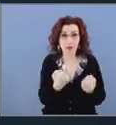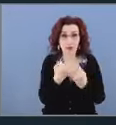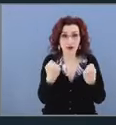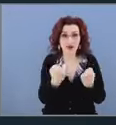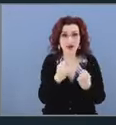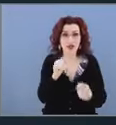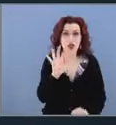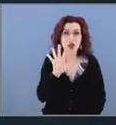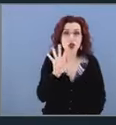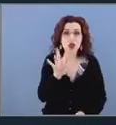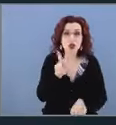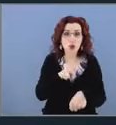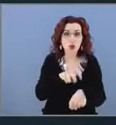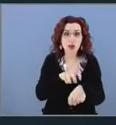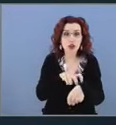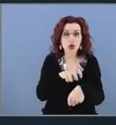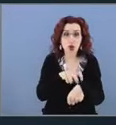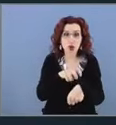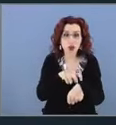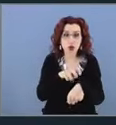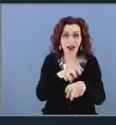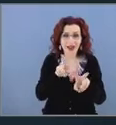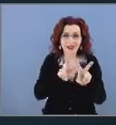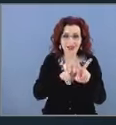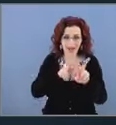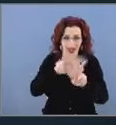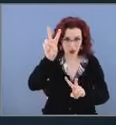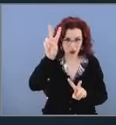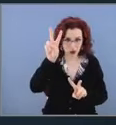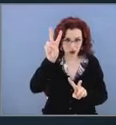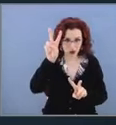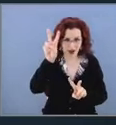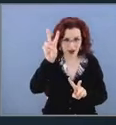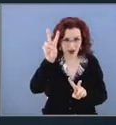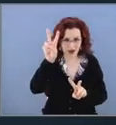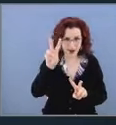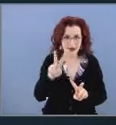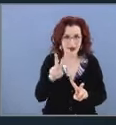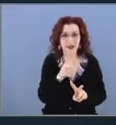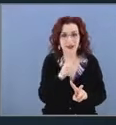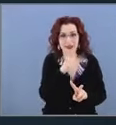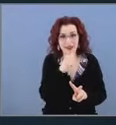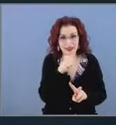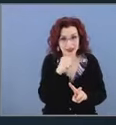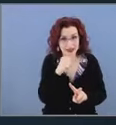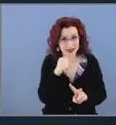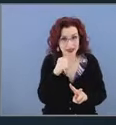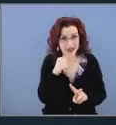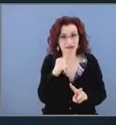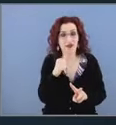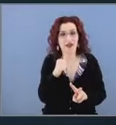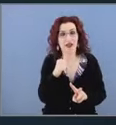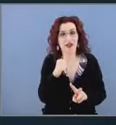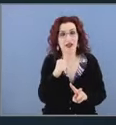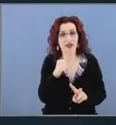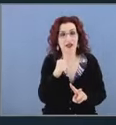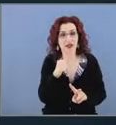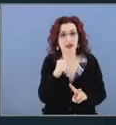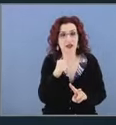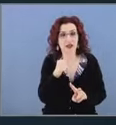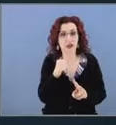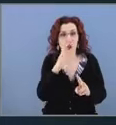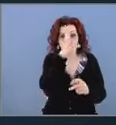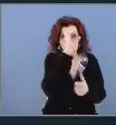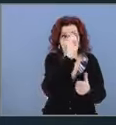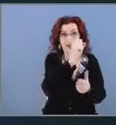dottorati nazionali, per cui ecco, che prevedono l'intervento di più università sui